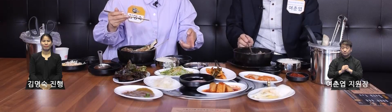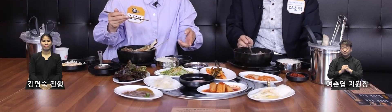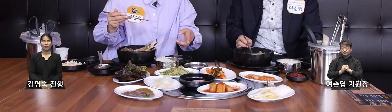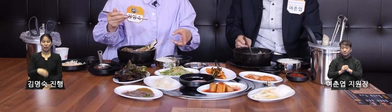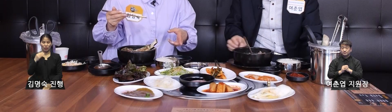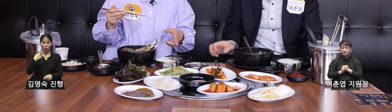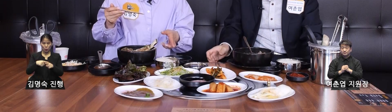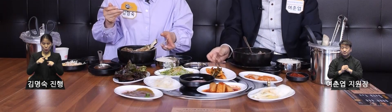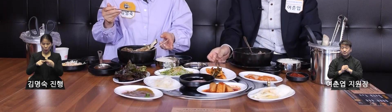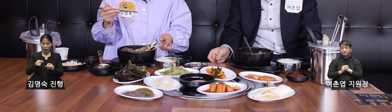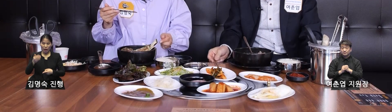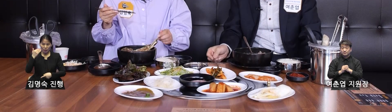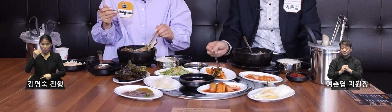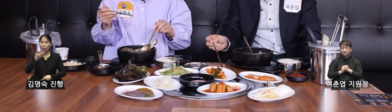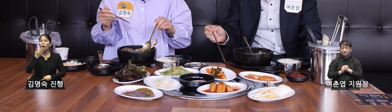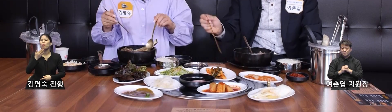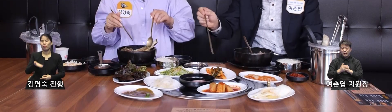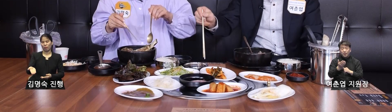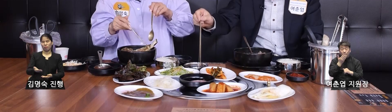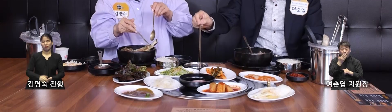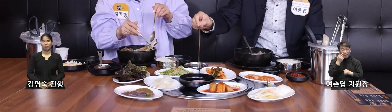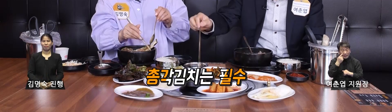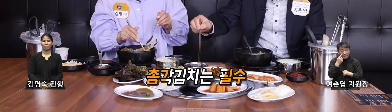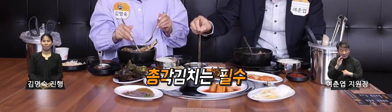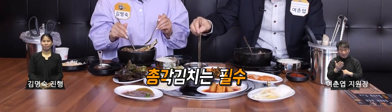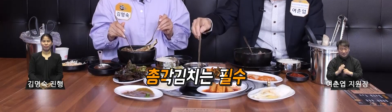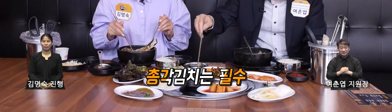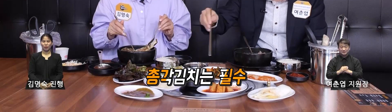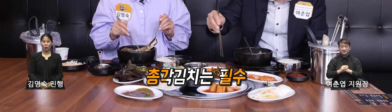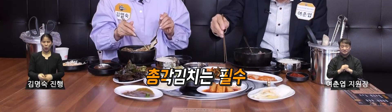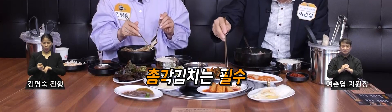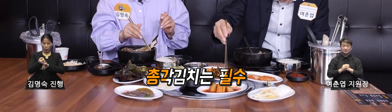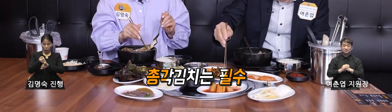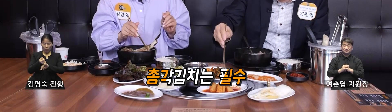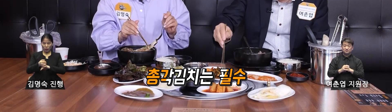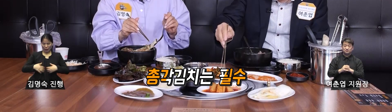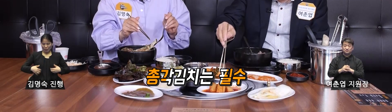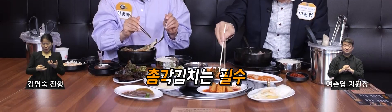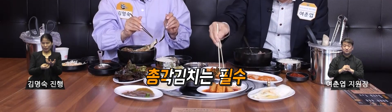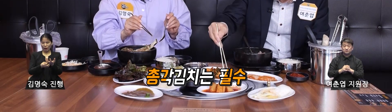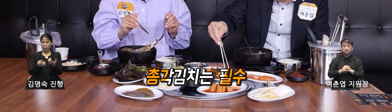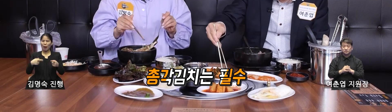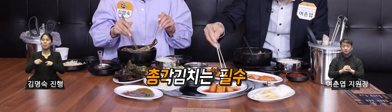동갓김치 드셔보셨어요? 먹으려고 합니다. 꼭 같이 드셔야 돼요.